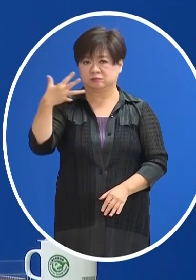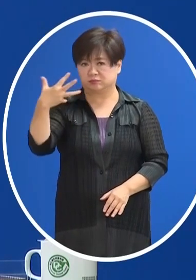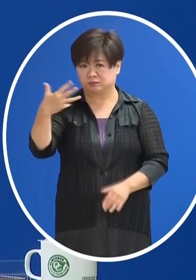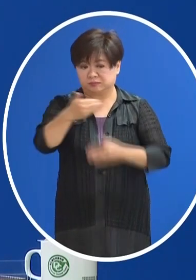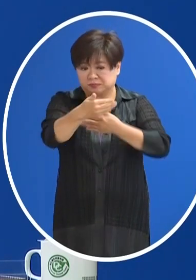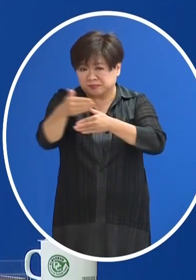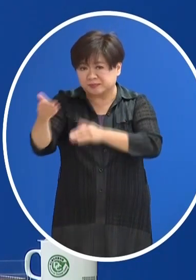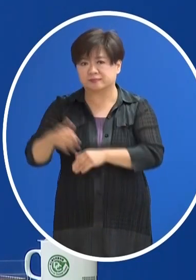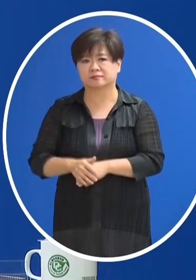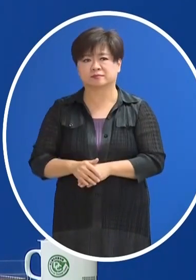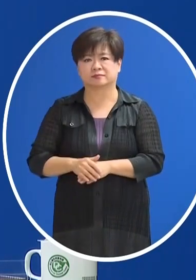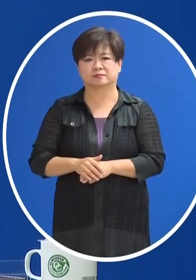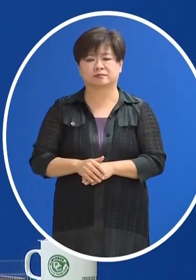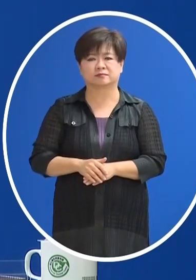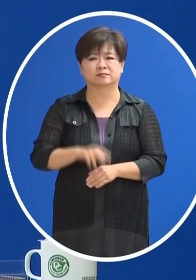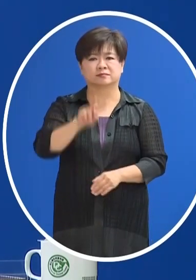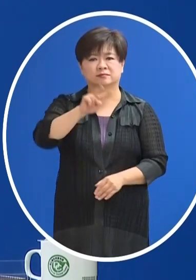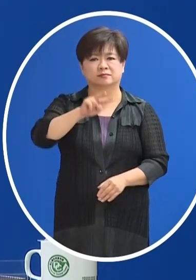1378间，那么达